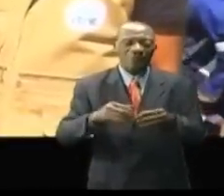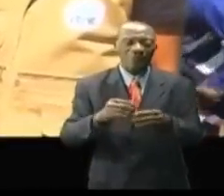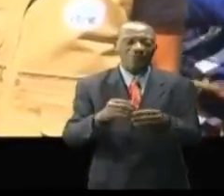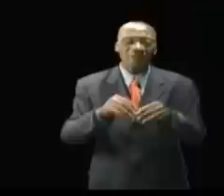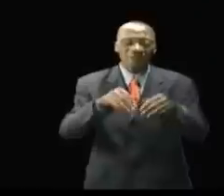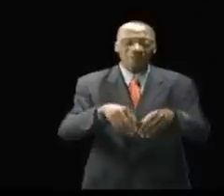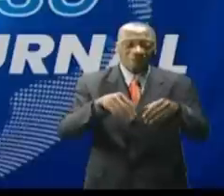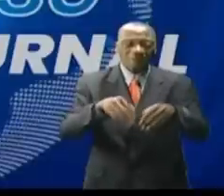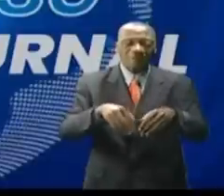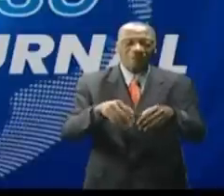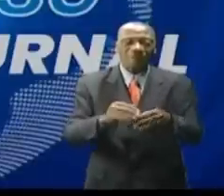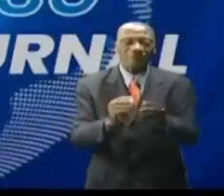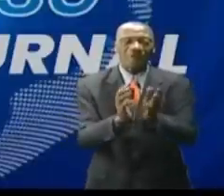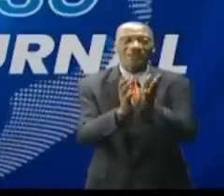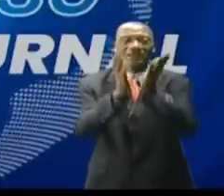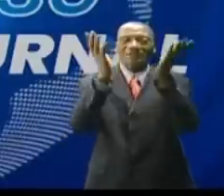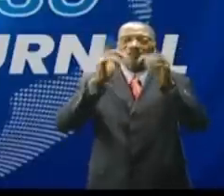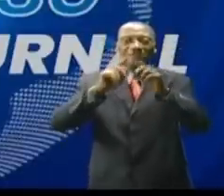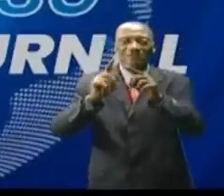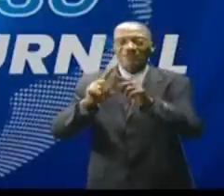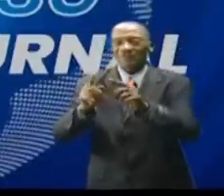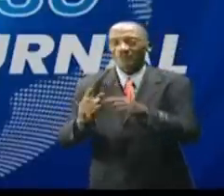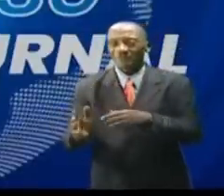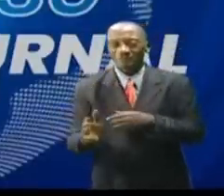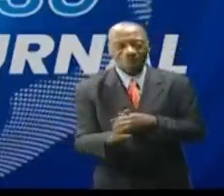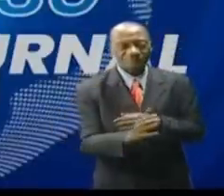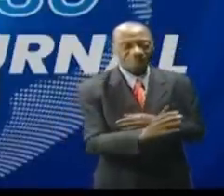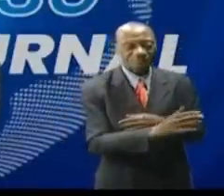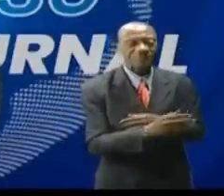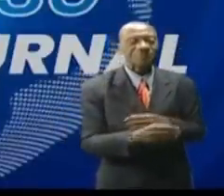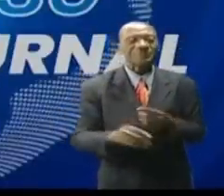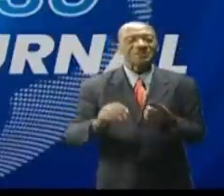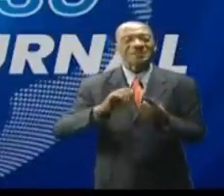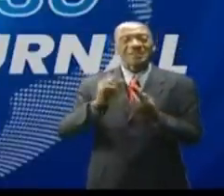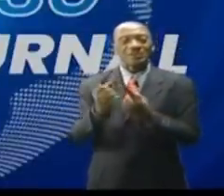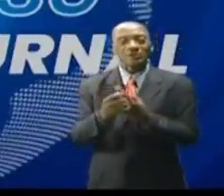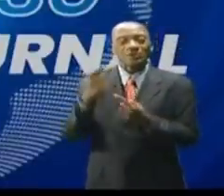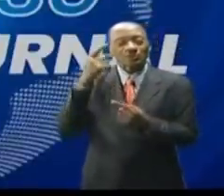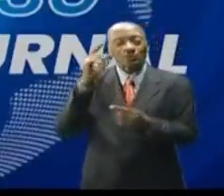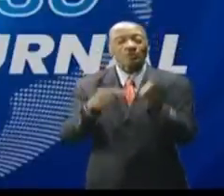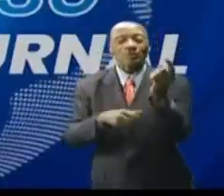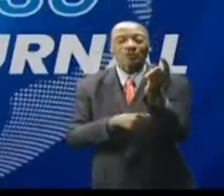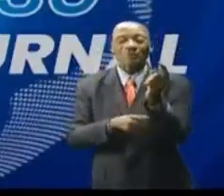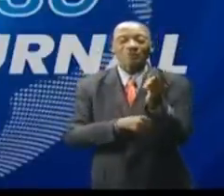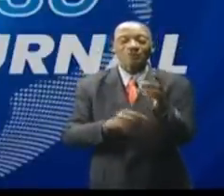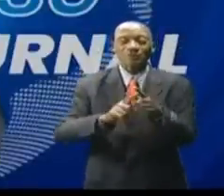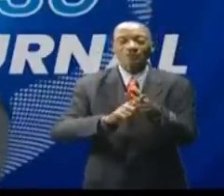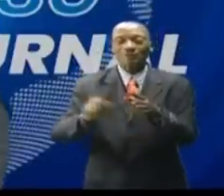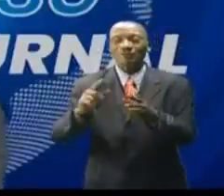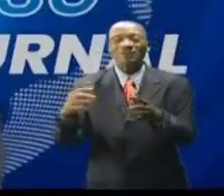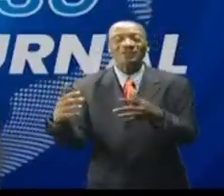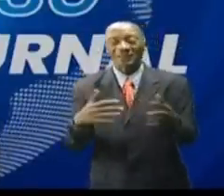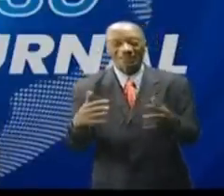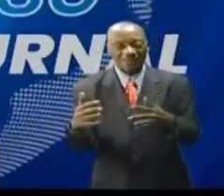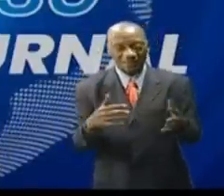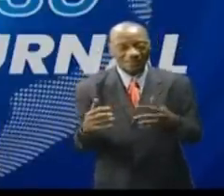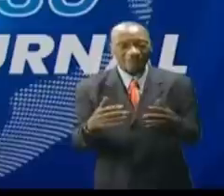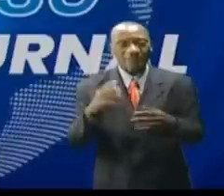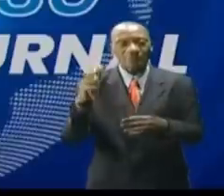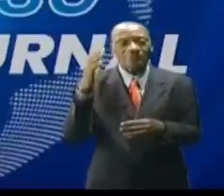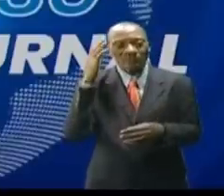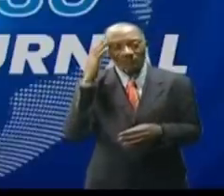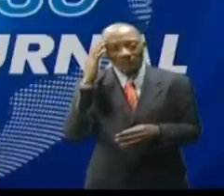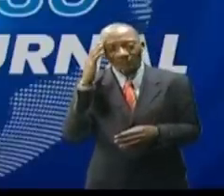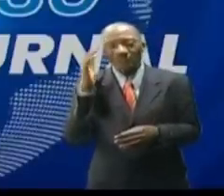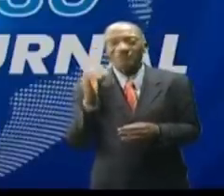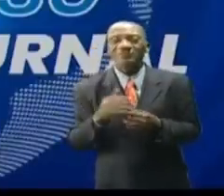pour le climat. Et la situation préoccupante des déplacés de guerre nécessite une prise en charge sérieuse des victimes et voilà qui